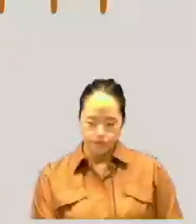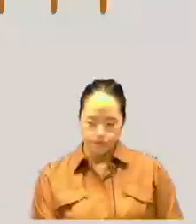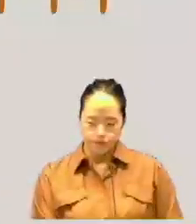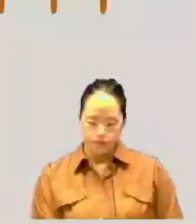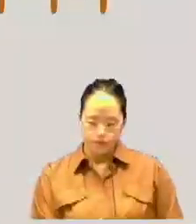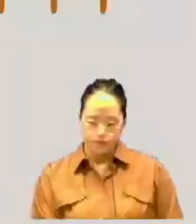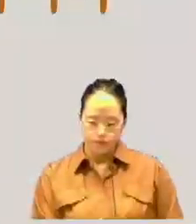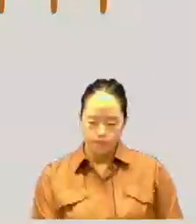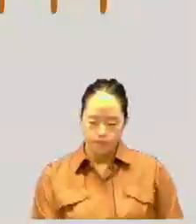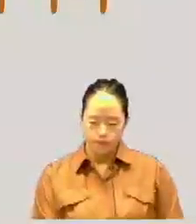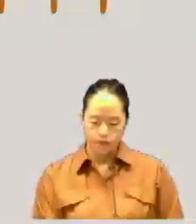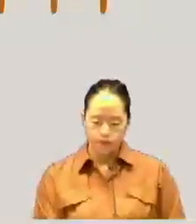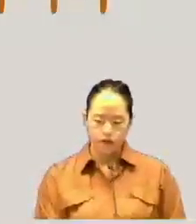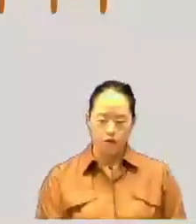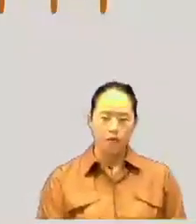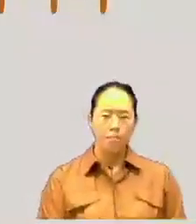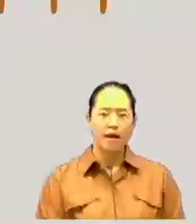的意思。